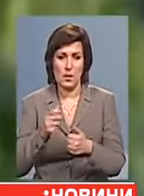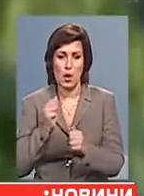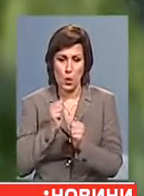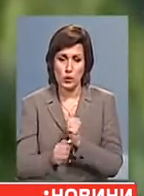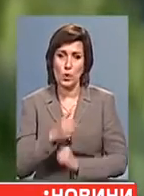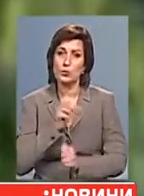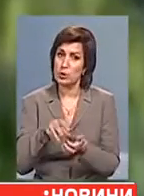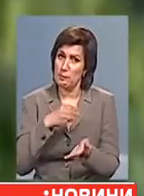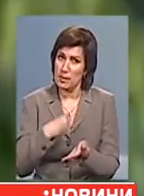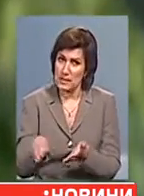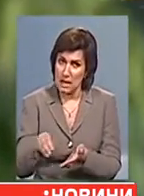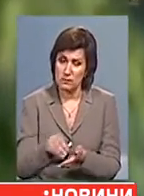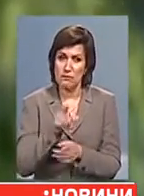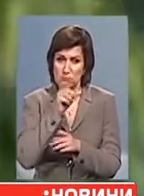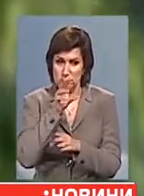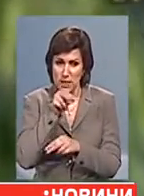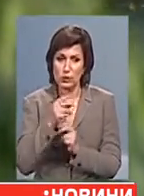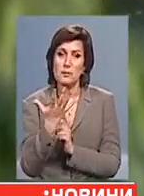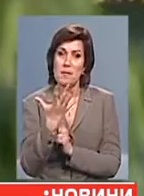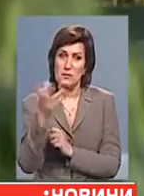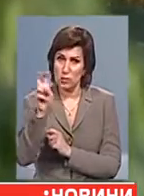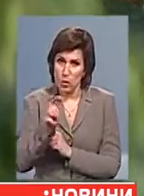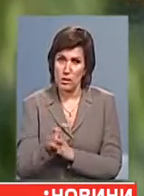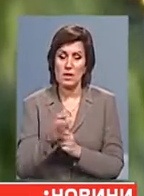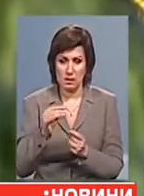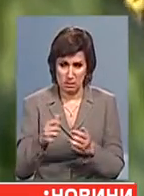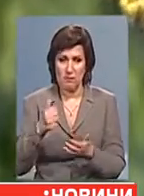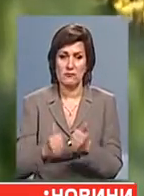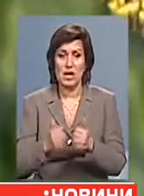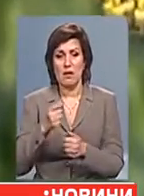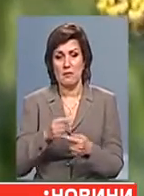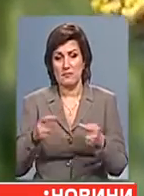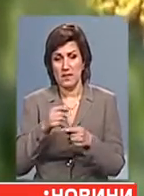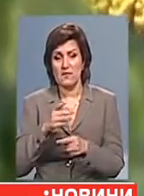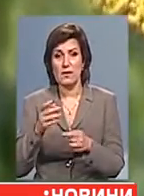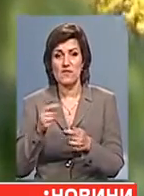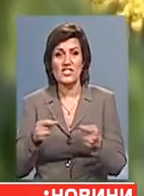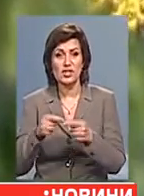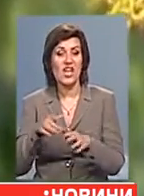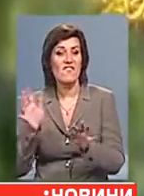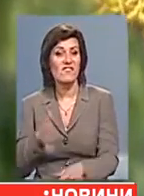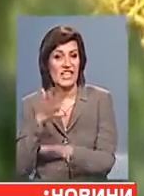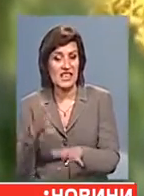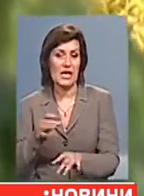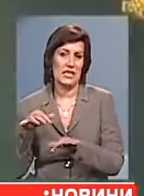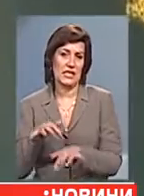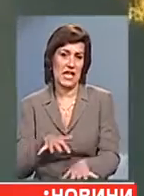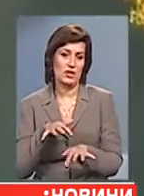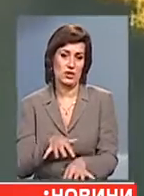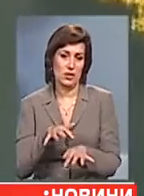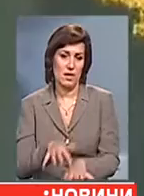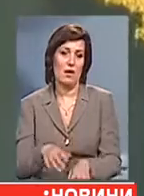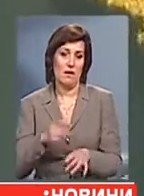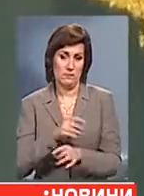міг придбати качку за $5 і позмагатися. Переможця визначає вітер і течія. Свято влаштовують уже в 10-те. Виторг